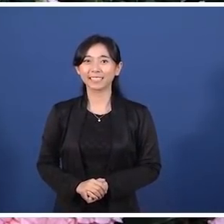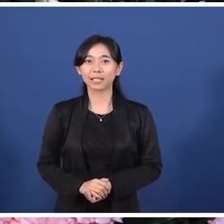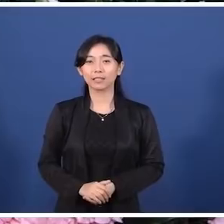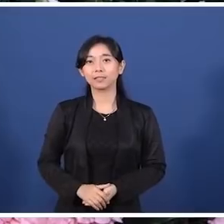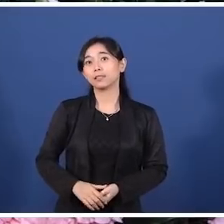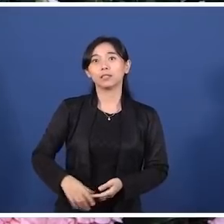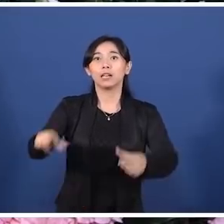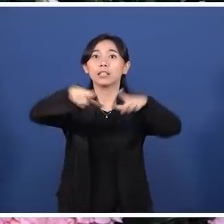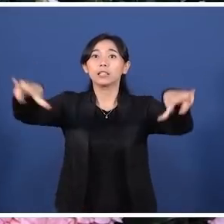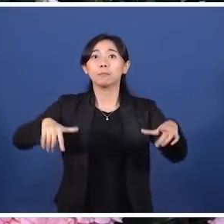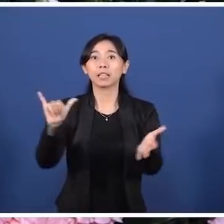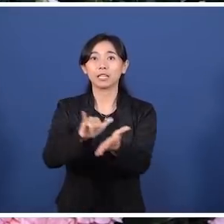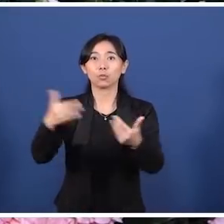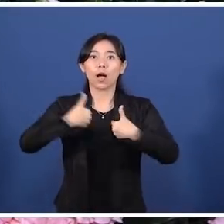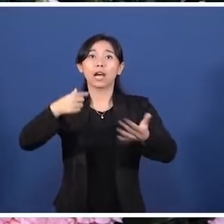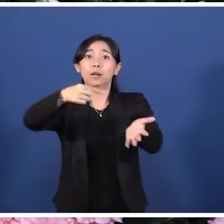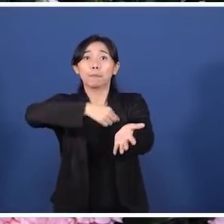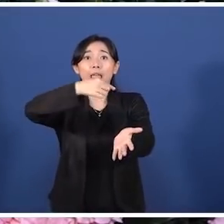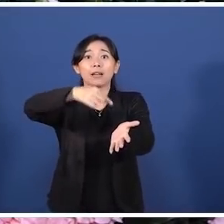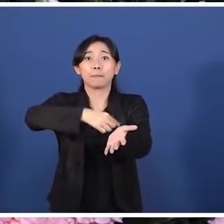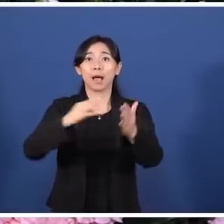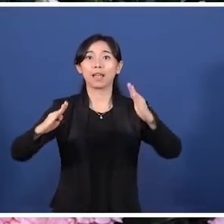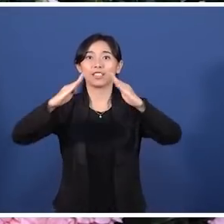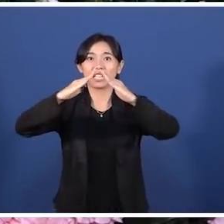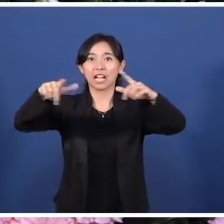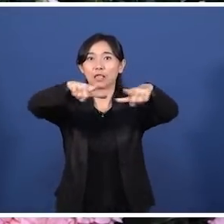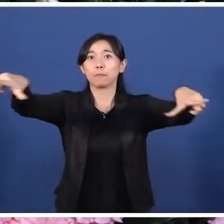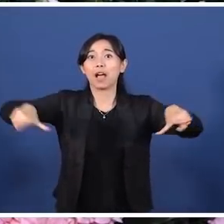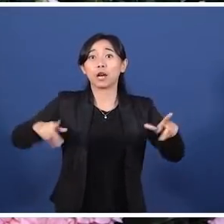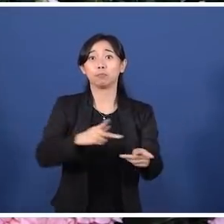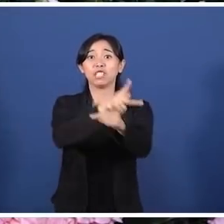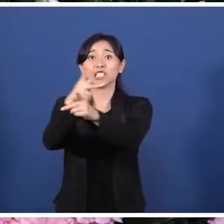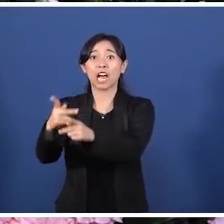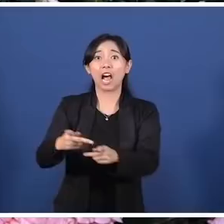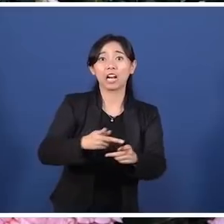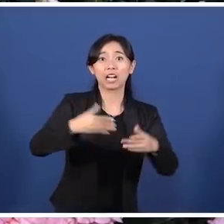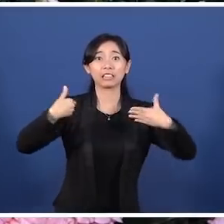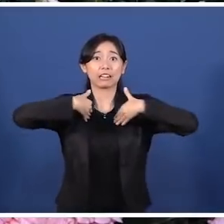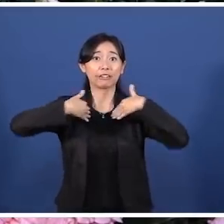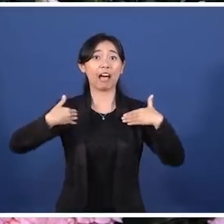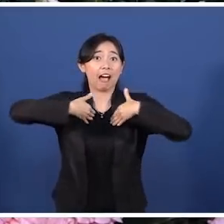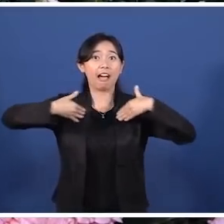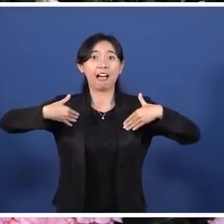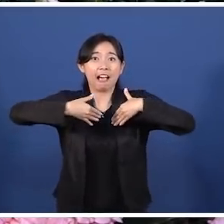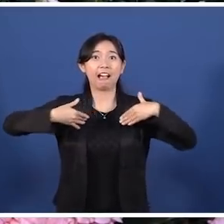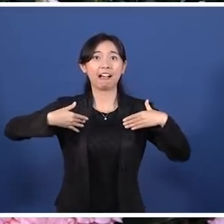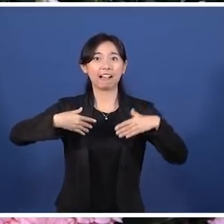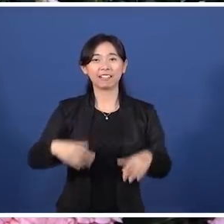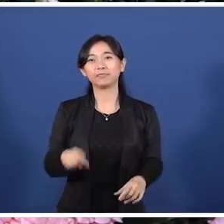Di daerah itu ada gembala-gembala yang tinggal di padang menjaga kawanan ternak mereka pada waktu